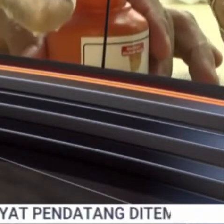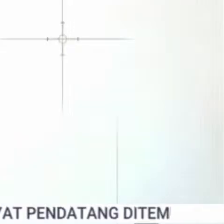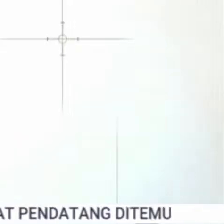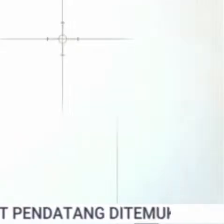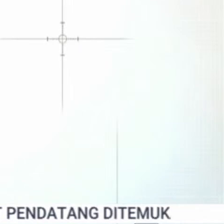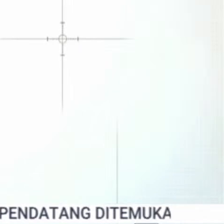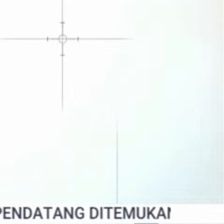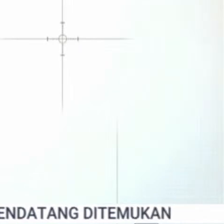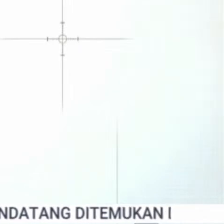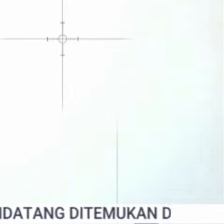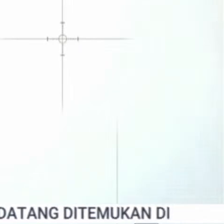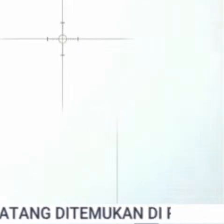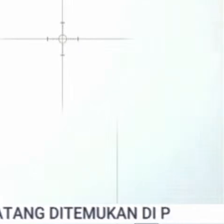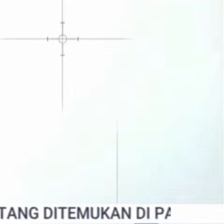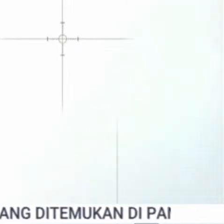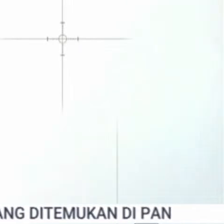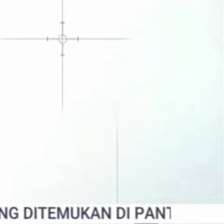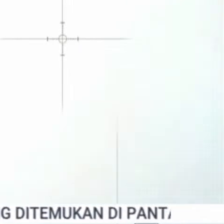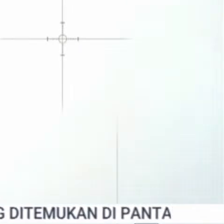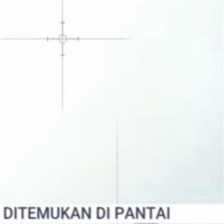ngundi.